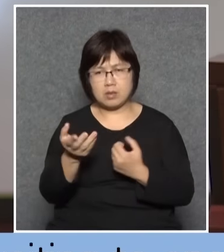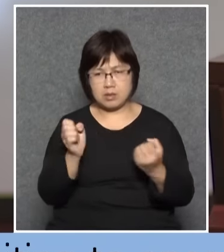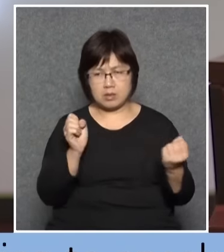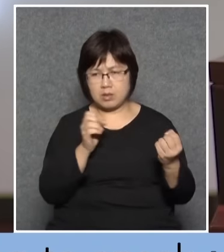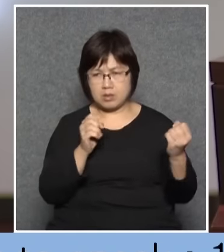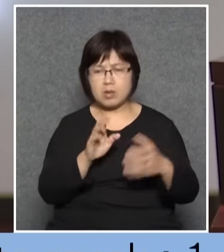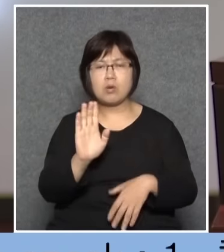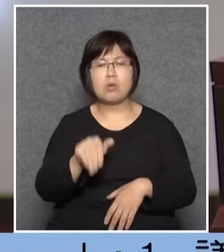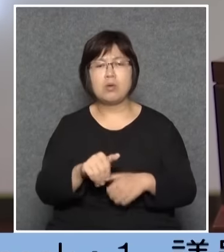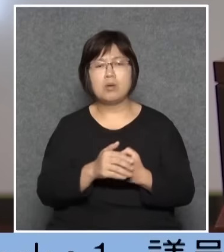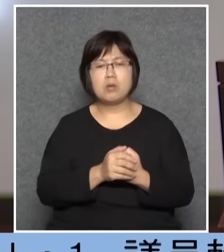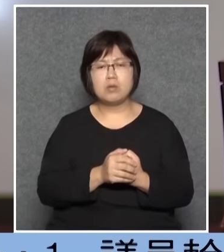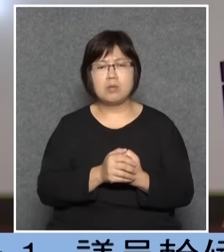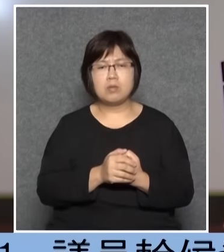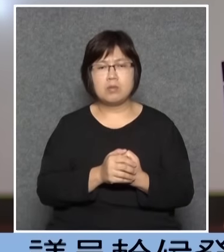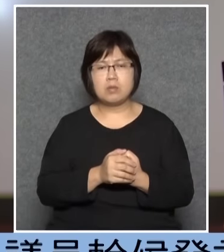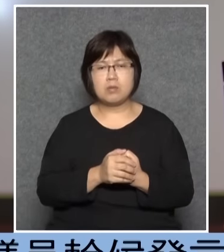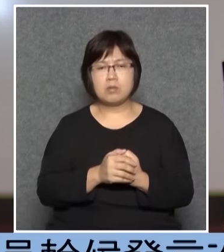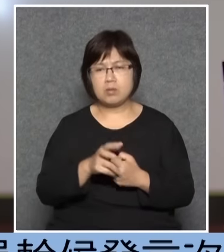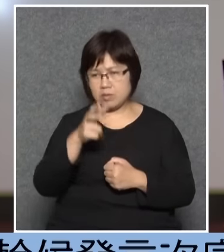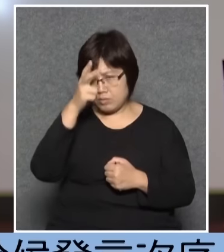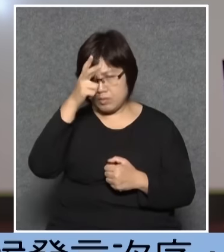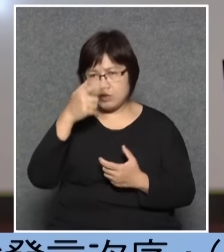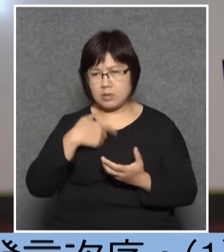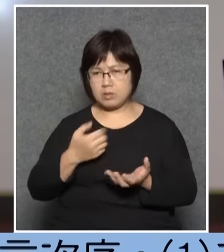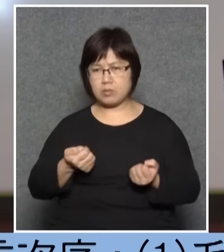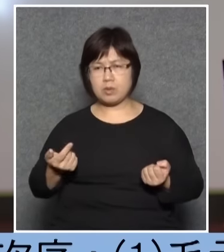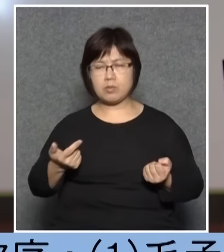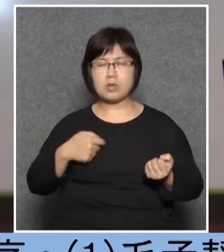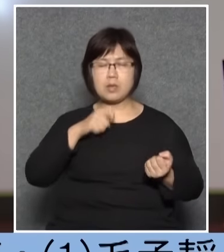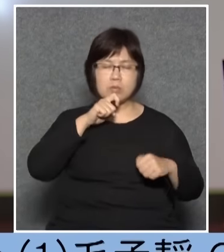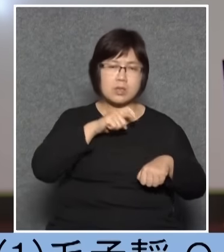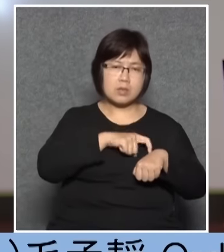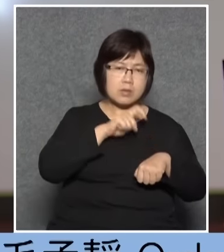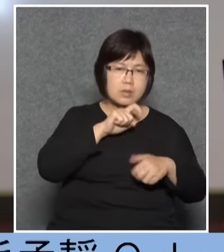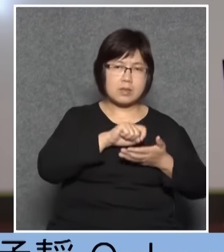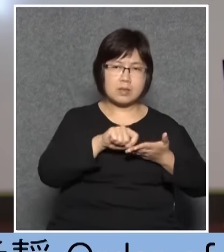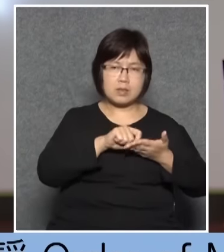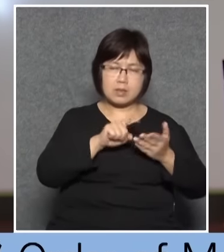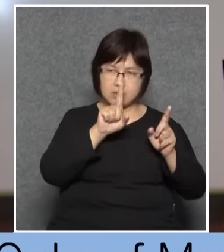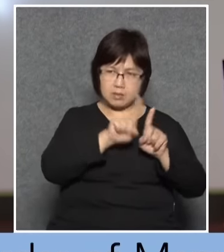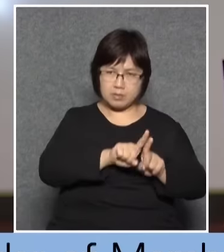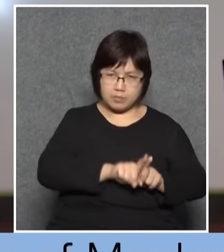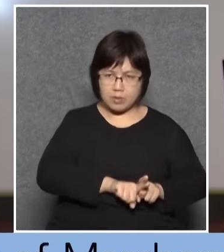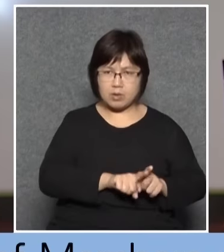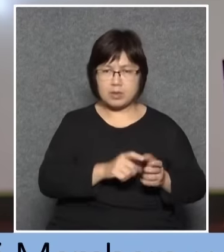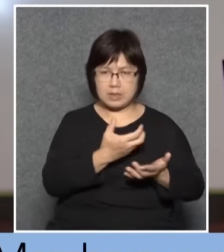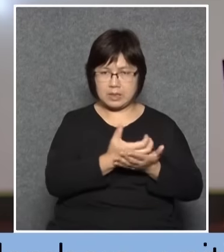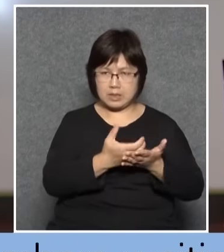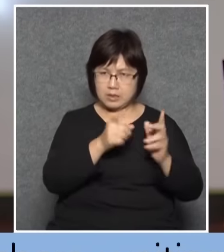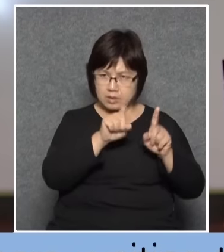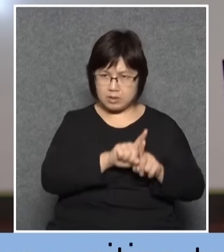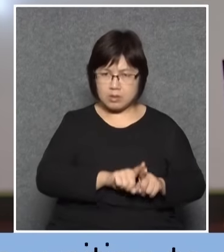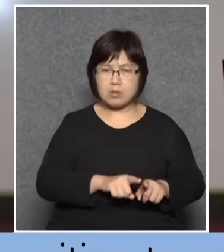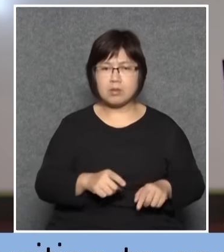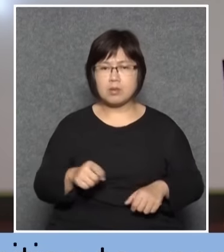事實上，亦都好多時候政府都會接受嘅，有啲係嘛，你用字比較精準啲，係嘛？咁你其